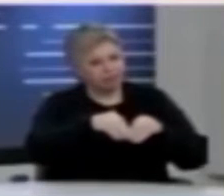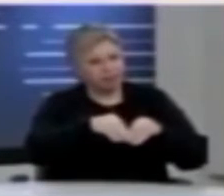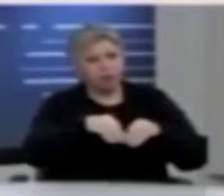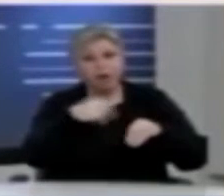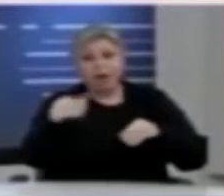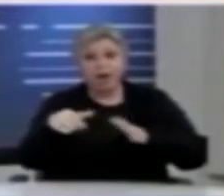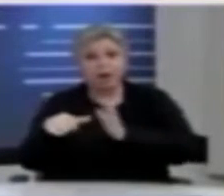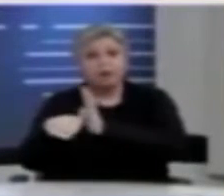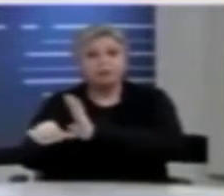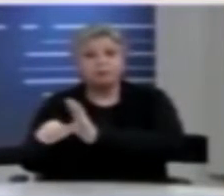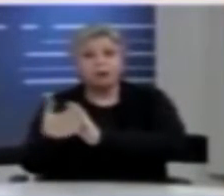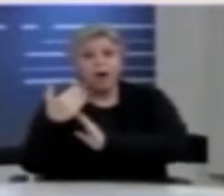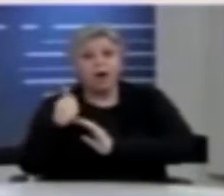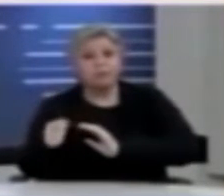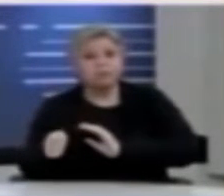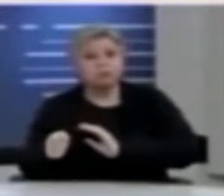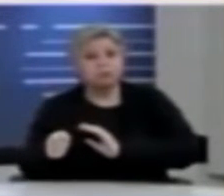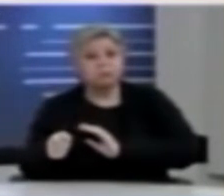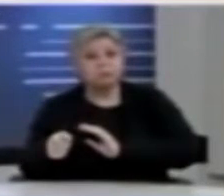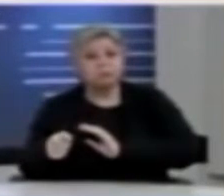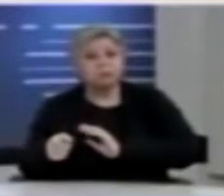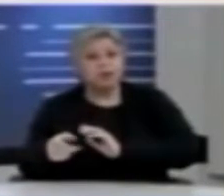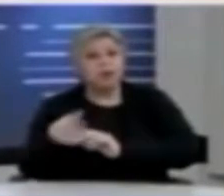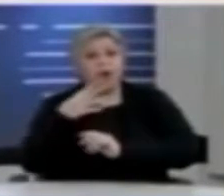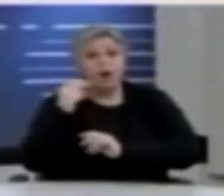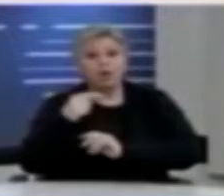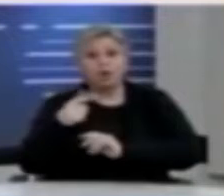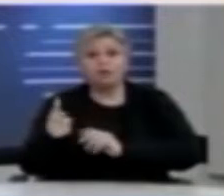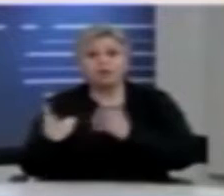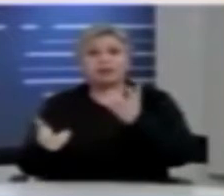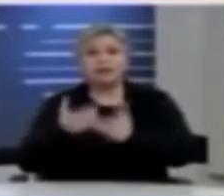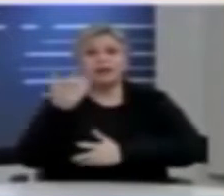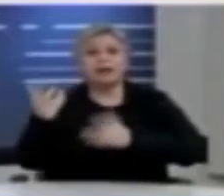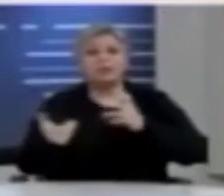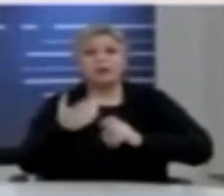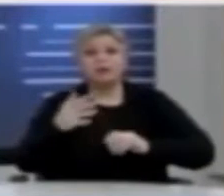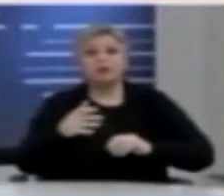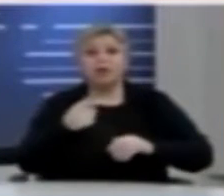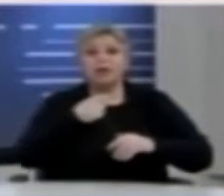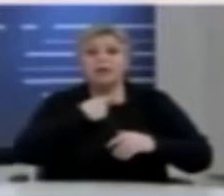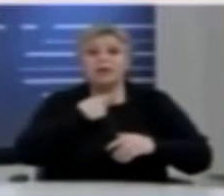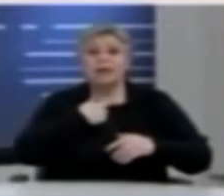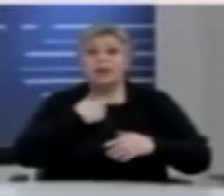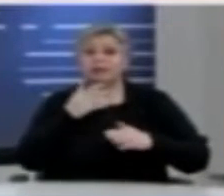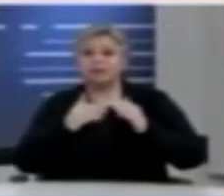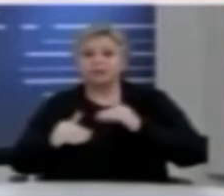κύριος Καμένος να διατηρεί τα προνόμια του ως επικεφαλής κοινοβουλευτικής ομάδος.